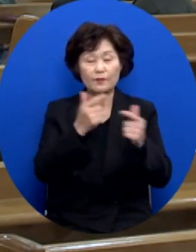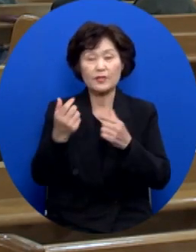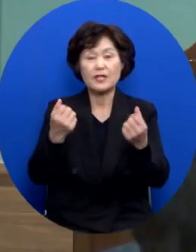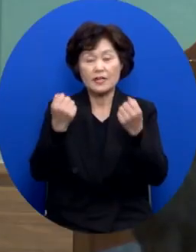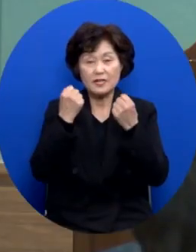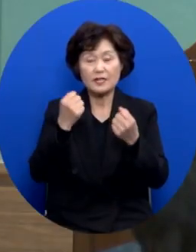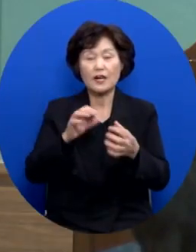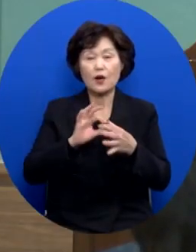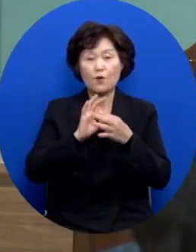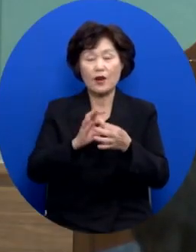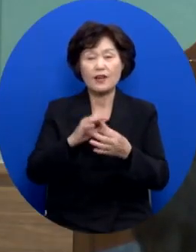강의를 진행했습니다